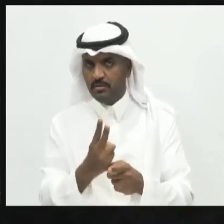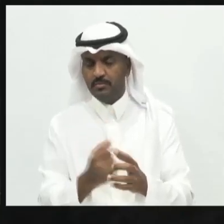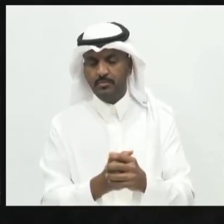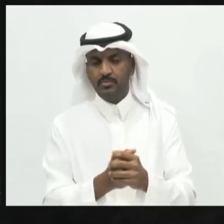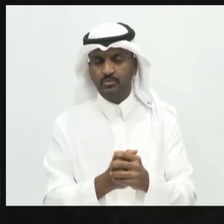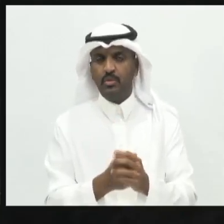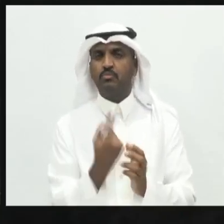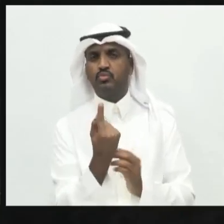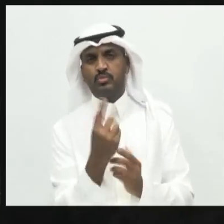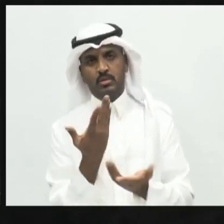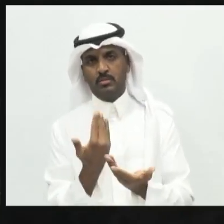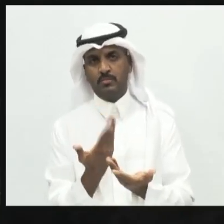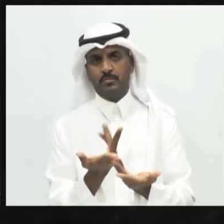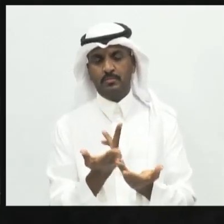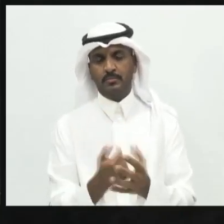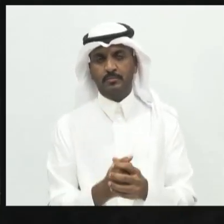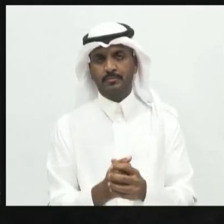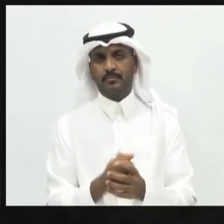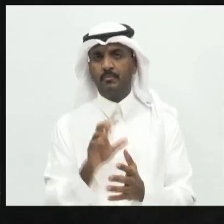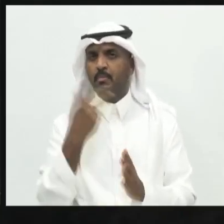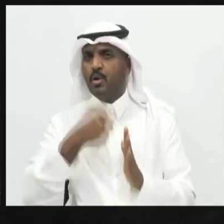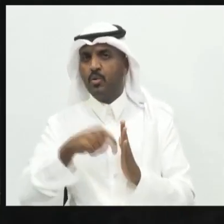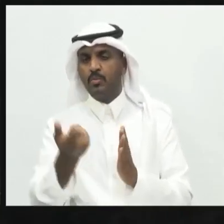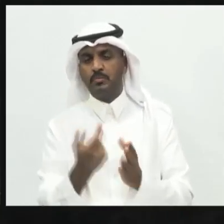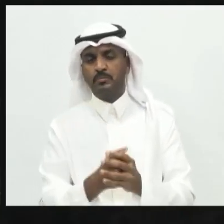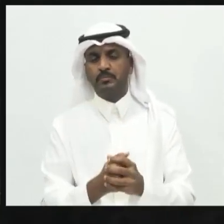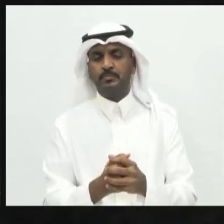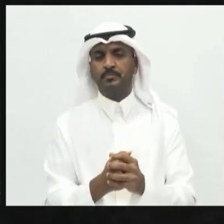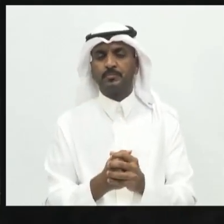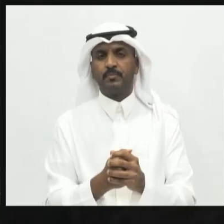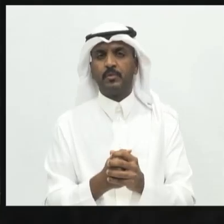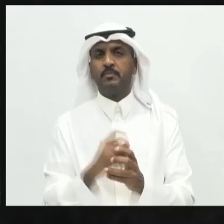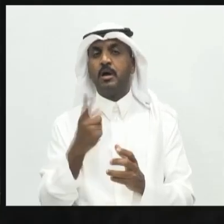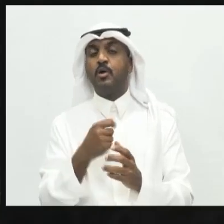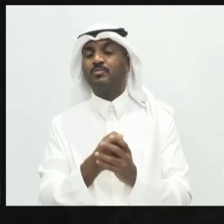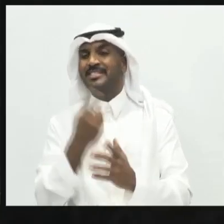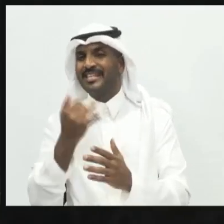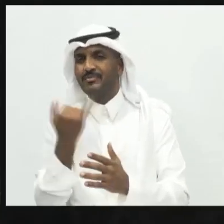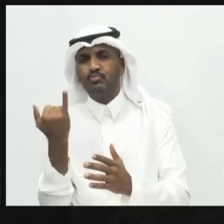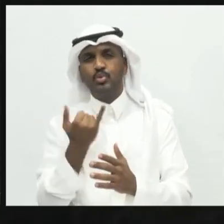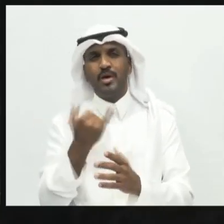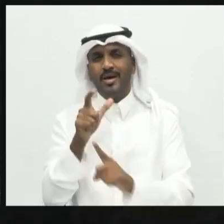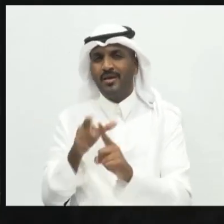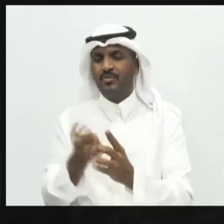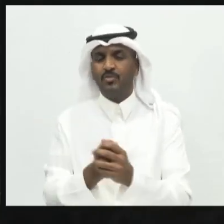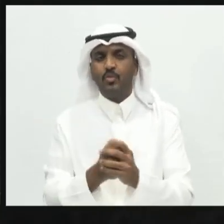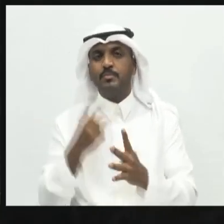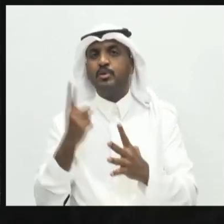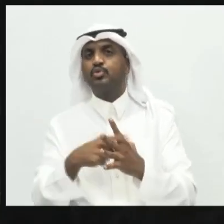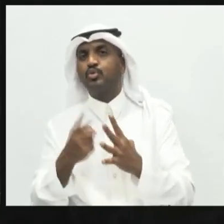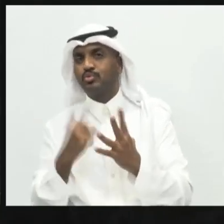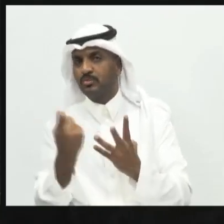دون استئذانه طيب ما حكم ذلك طيب ما حكم المضطر لهذا وما شروط